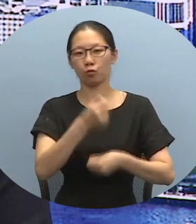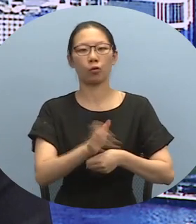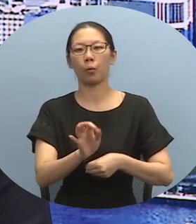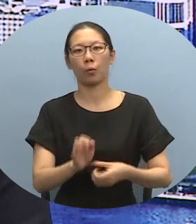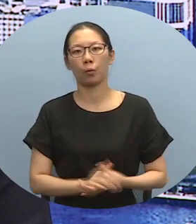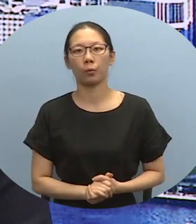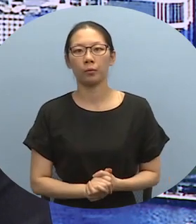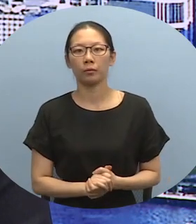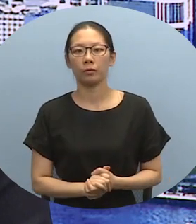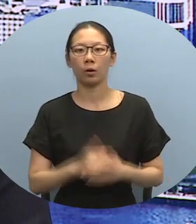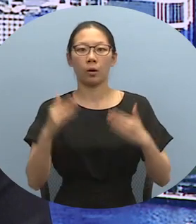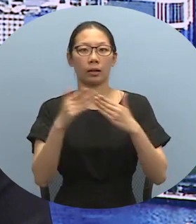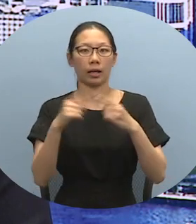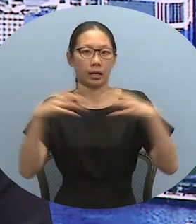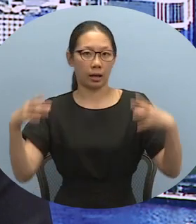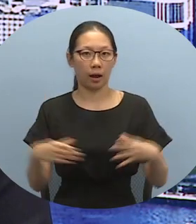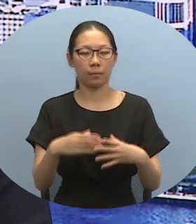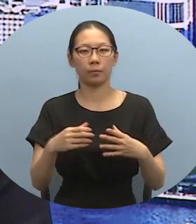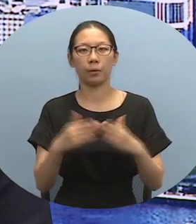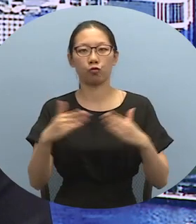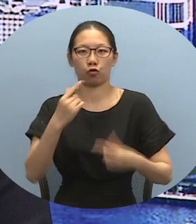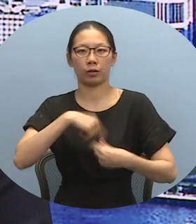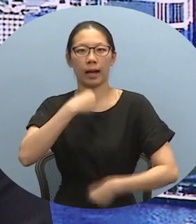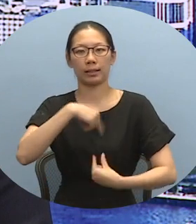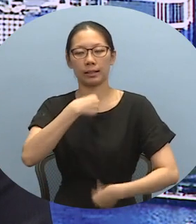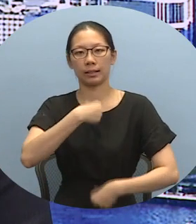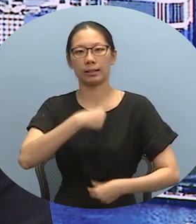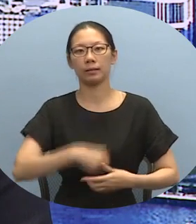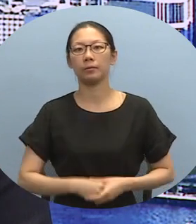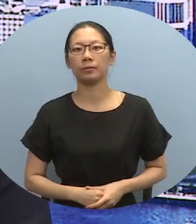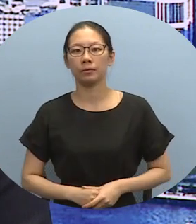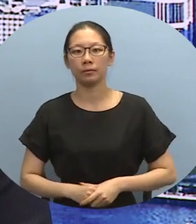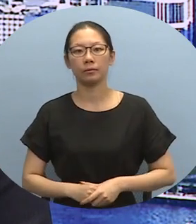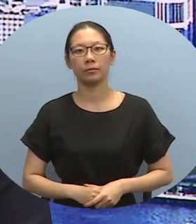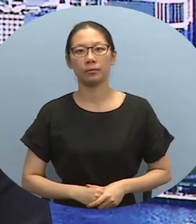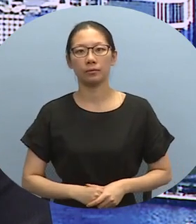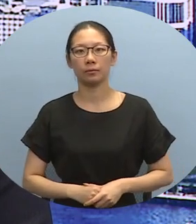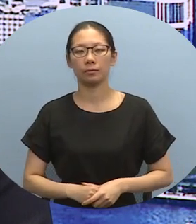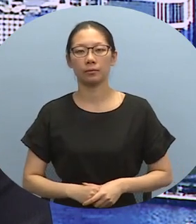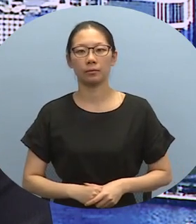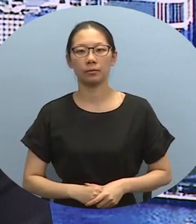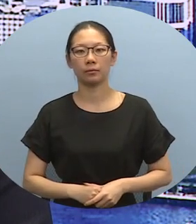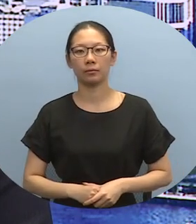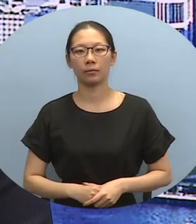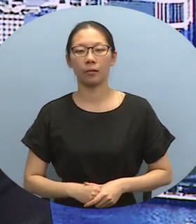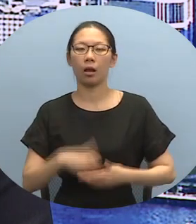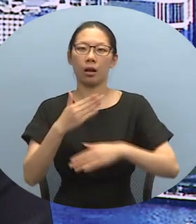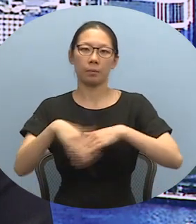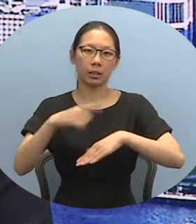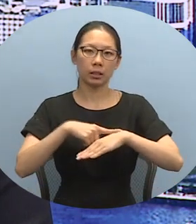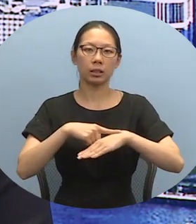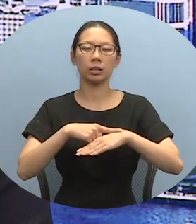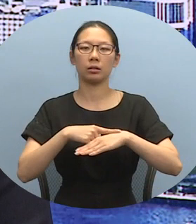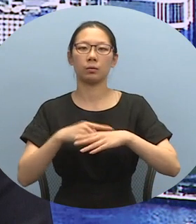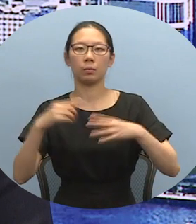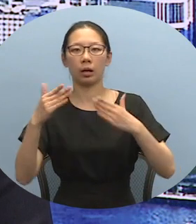嘅，咁係同屋企人咧就住喺太子基隆街108號咁樣啦。咁就平時即係都